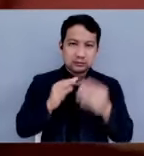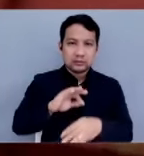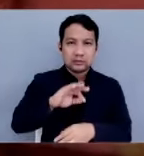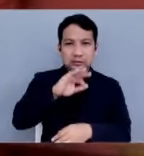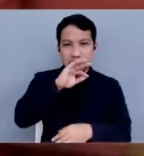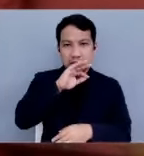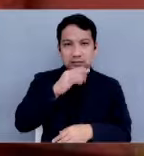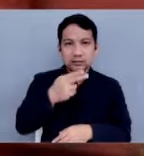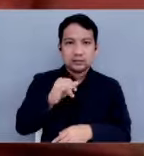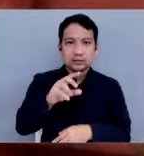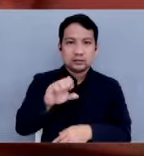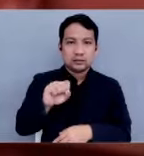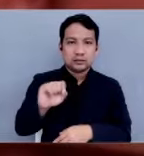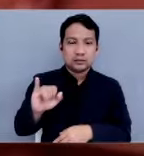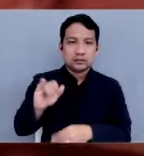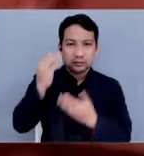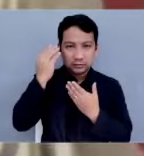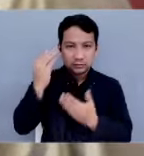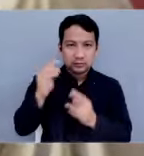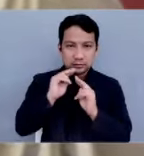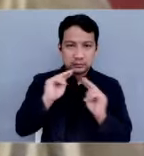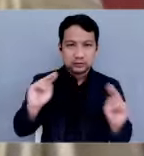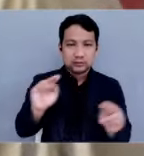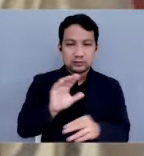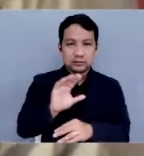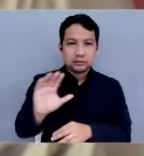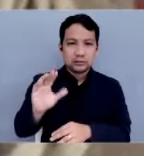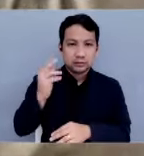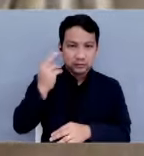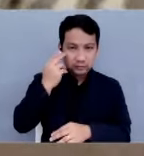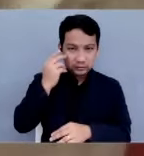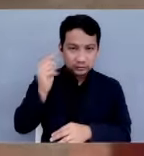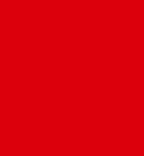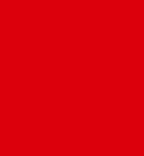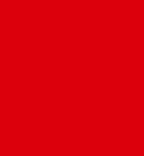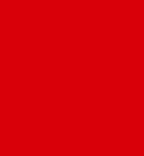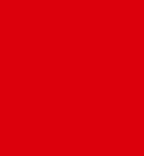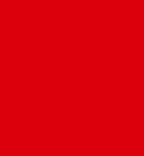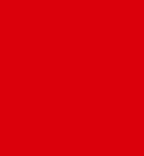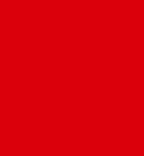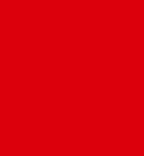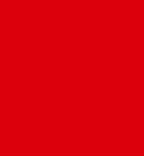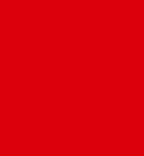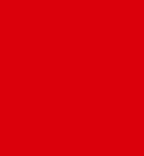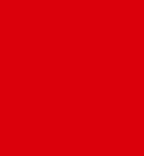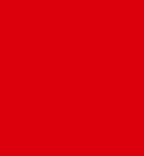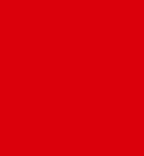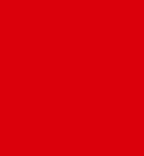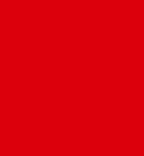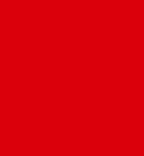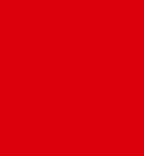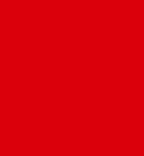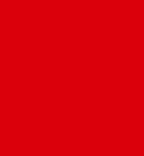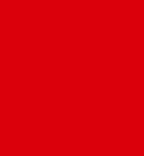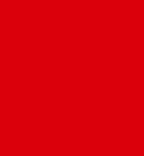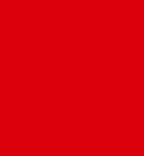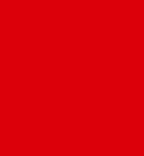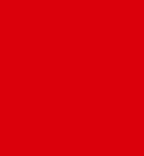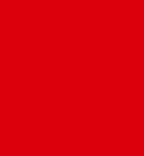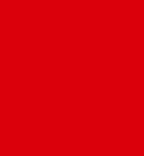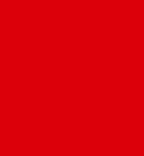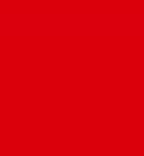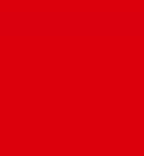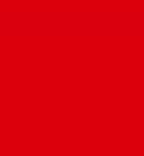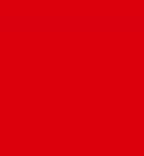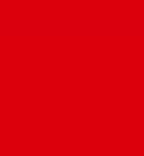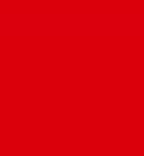homicide. Nagbabalita mula sa frontline, Hannibal Talete, News 5. Mga kapatid, Jess De Los Santos po, huwag magpauli